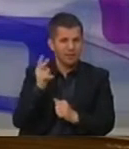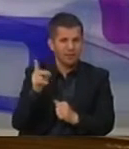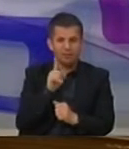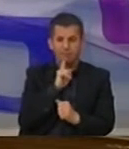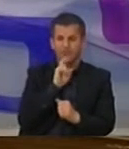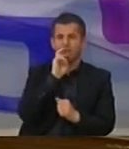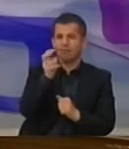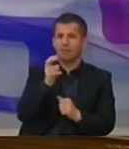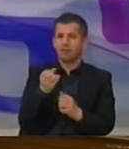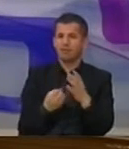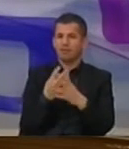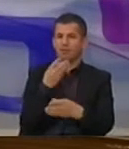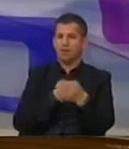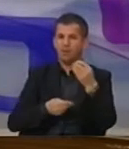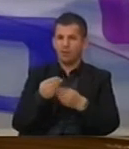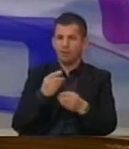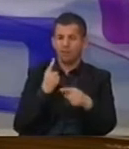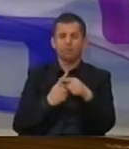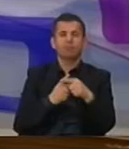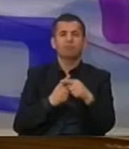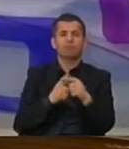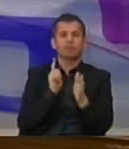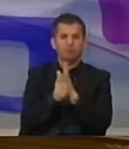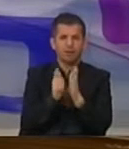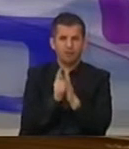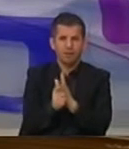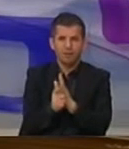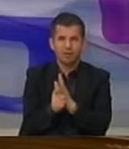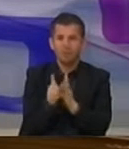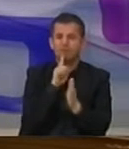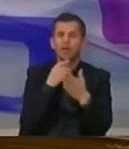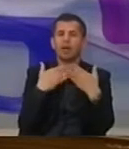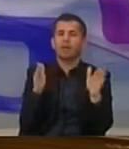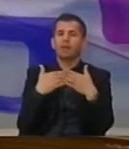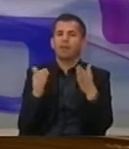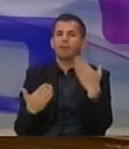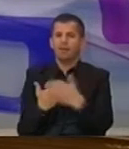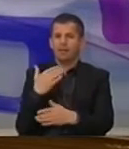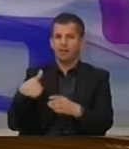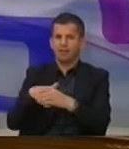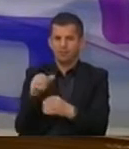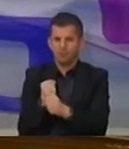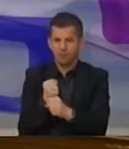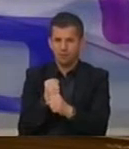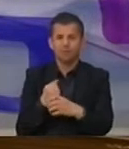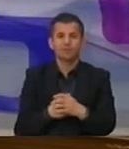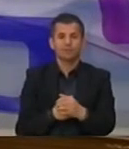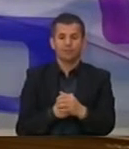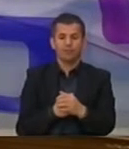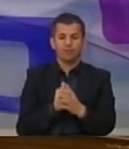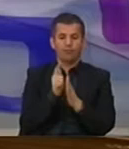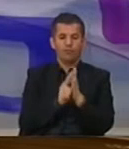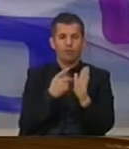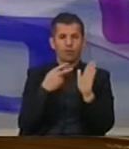mandat zhvillimin ekonomik, sigurisht që do të ndikojnë shumë shpejt në hapjen e vendeve të reja të punës. Gjatë periudhës